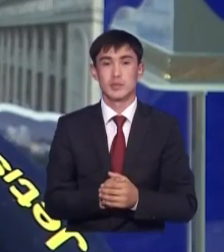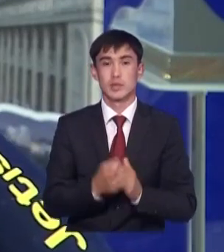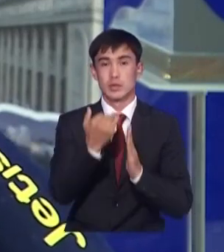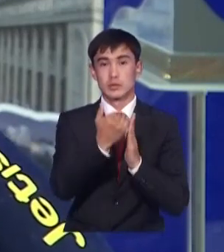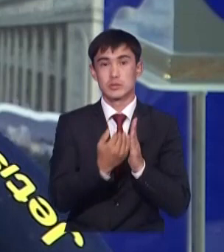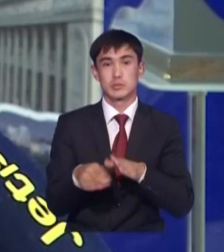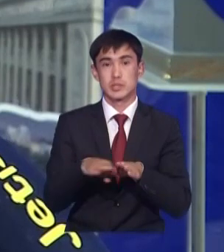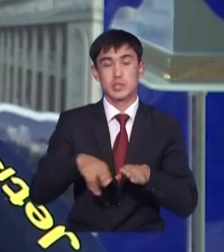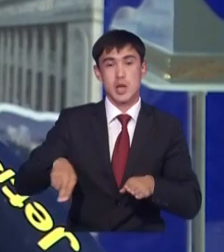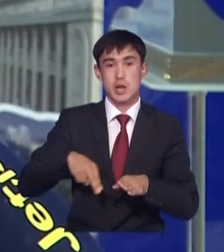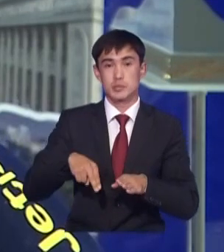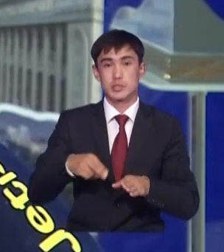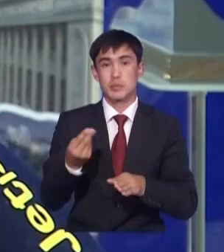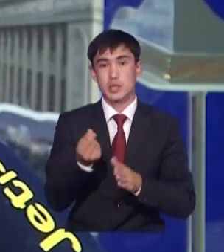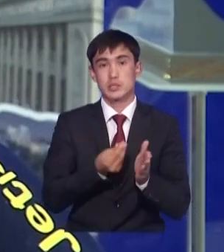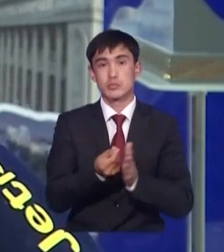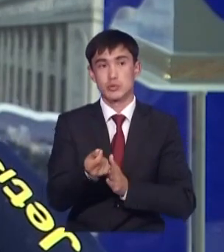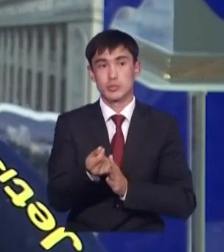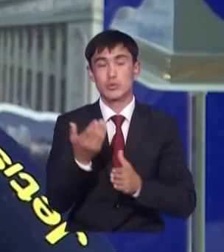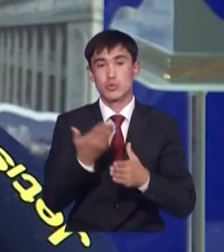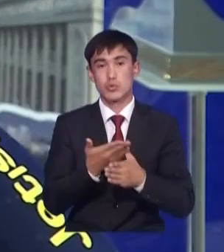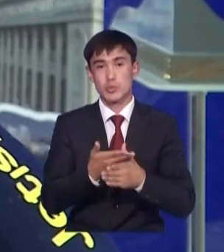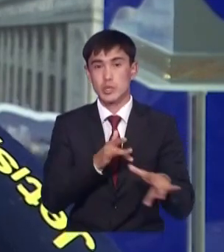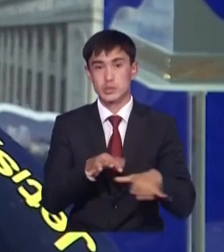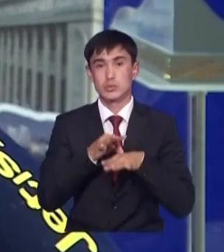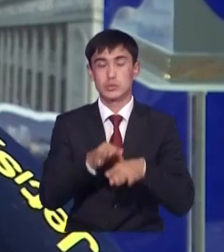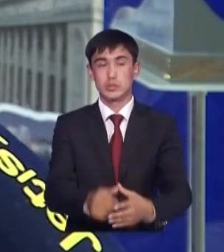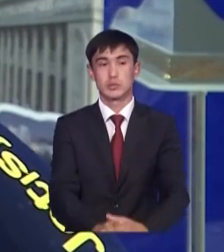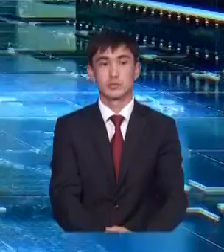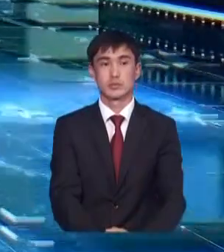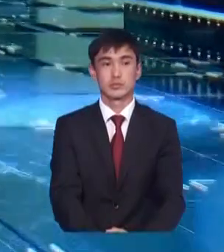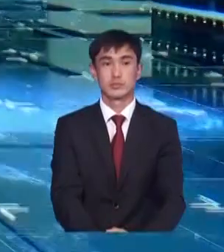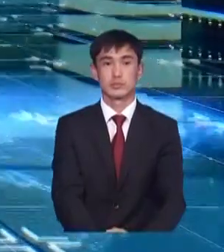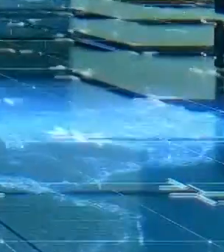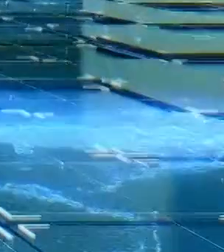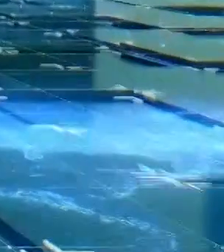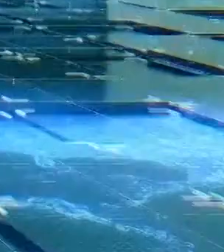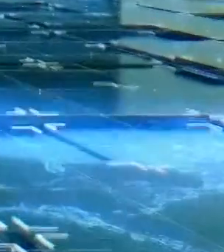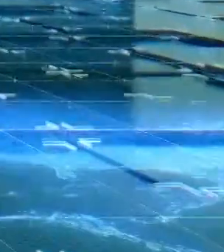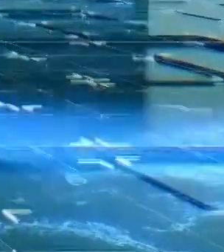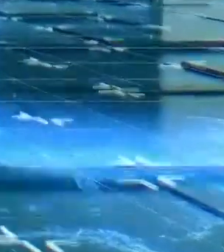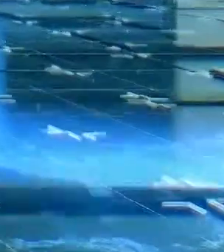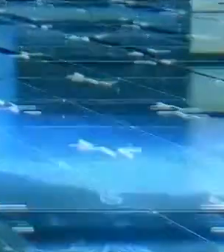сәйкес әкімшілікпен қаражат бөлініп, көмек акциясы өткізілетін болады.